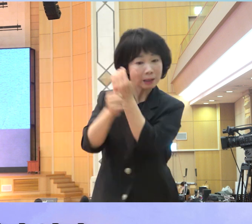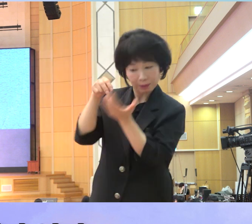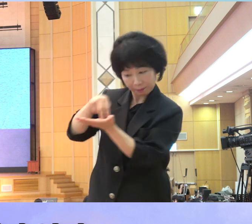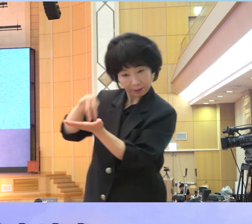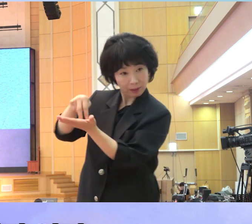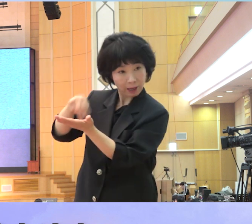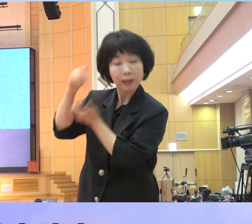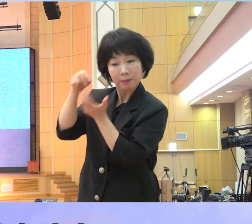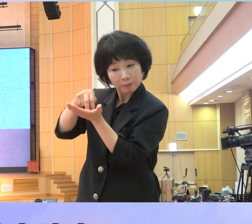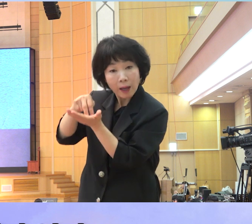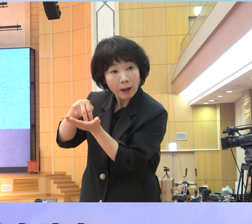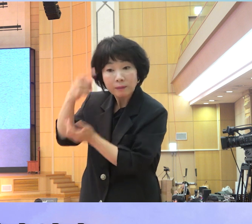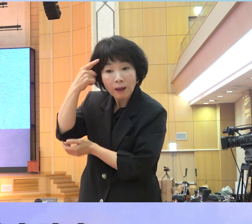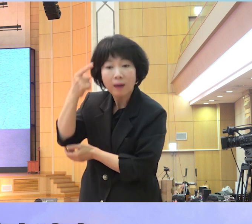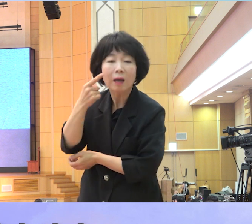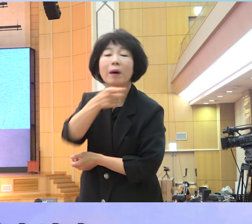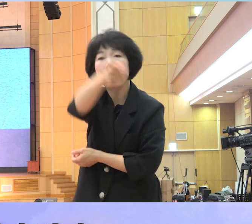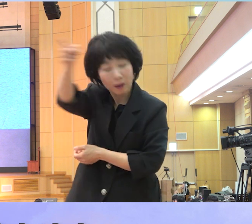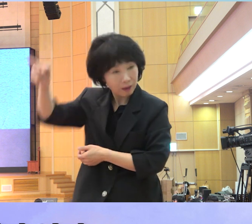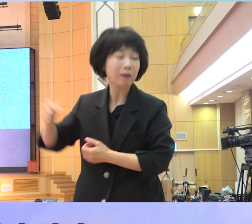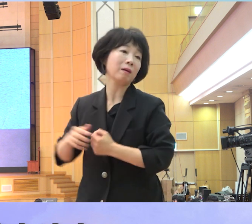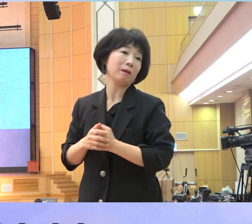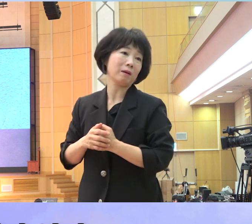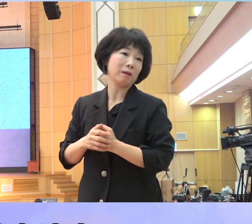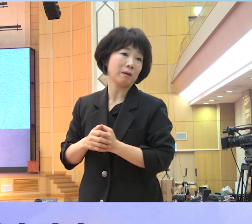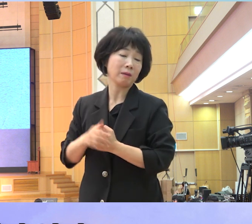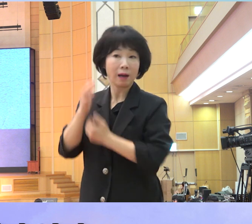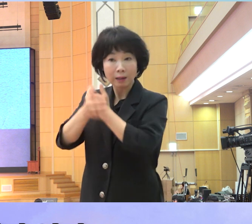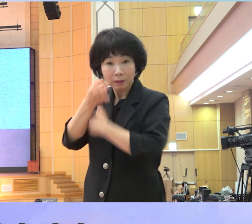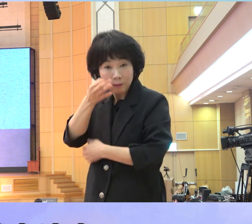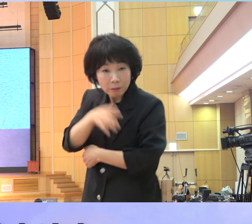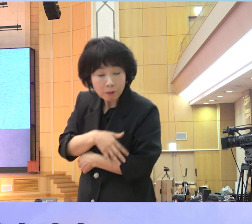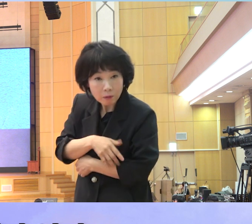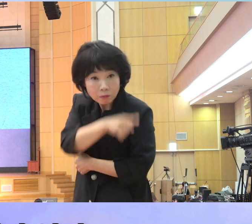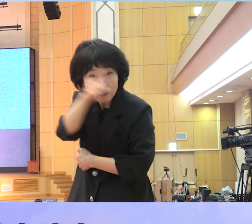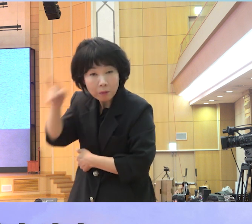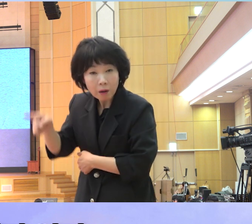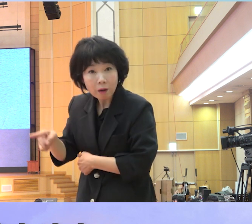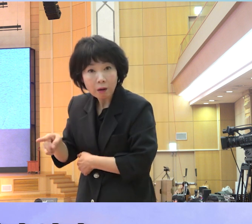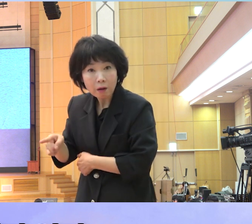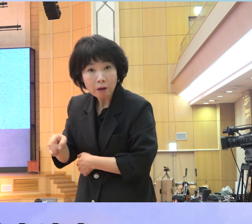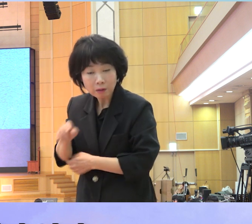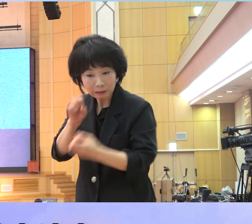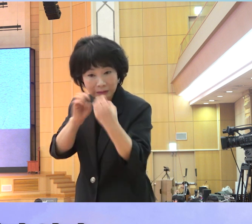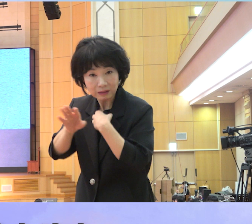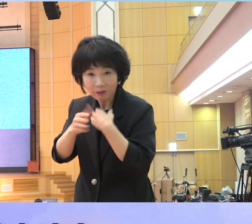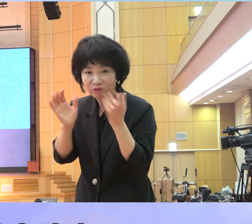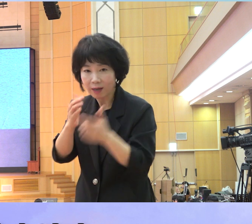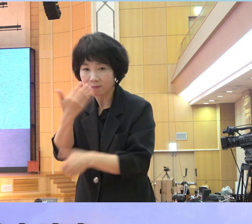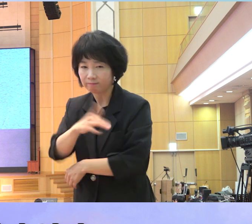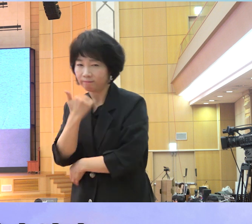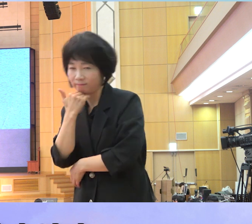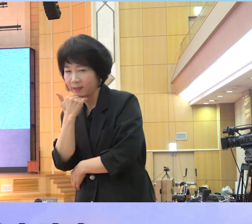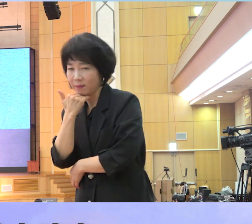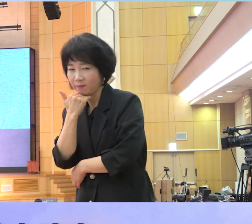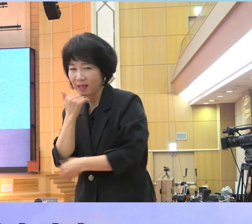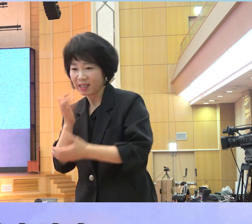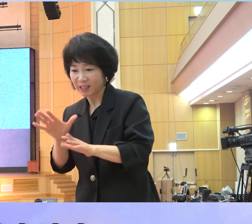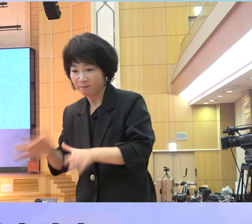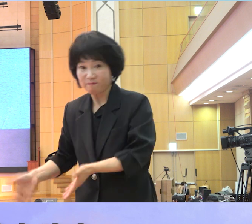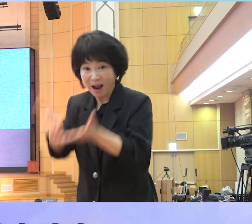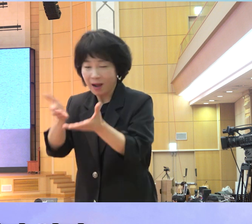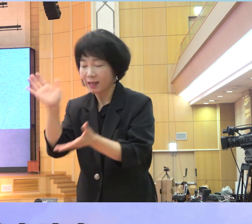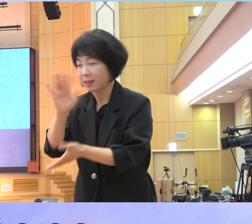입장은 이겁니다. 어떨 때는 하나님이 응답을 미루고 기다려주고 계신 거예요. 응답해주고